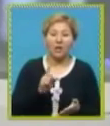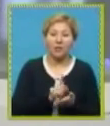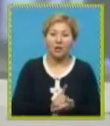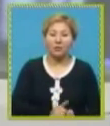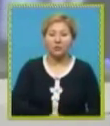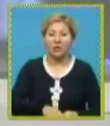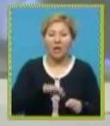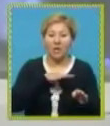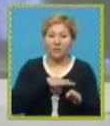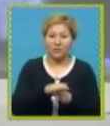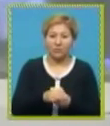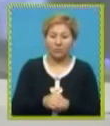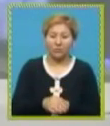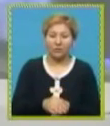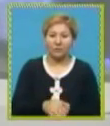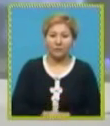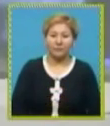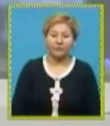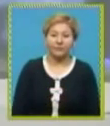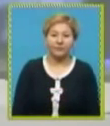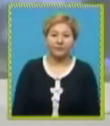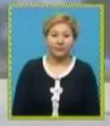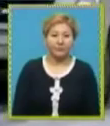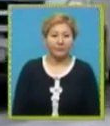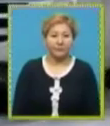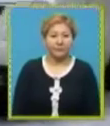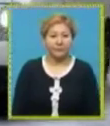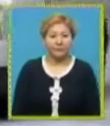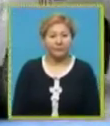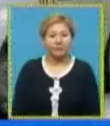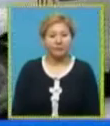көрінеді. Мәселенің мән-жайына Мақсұт Айтжанов қанығып қайтты.